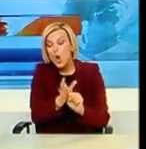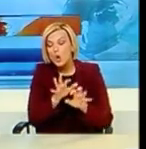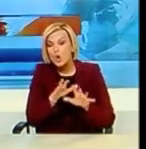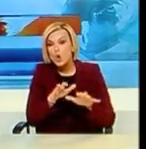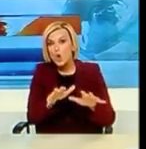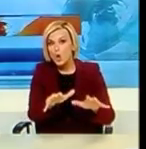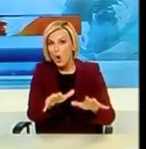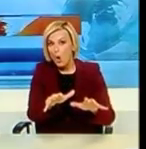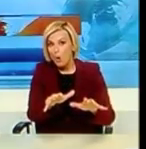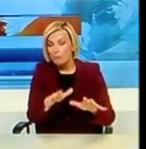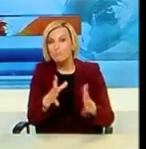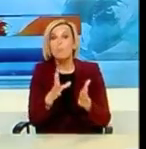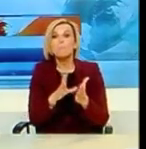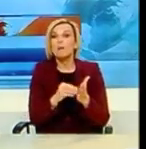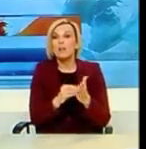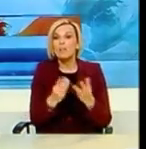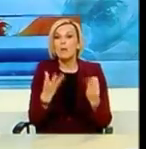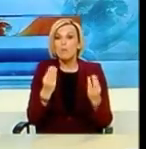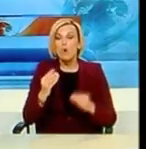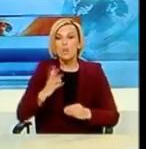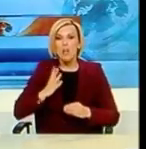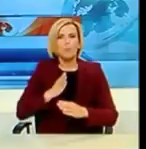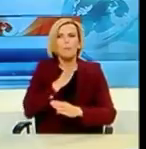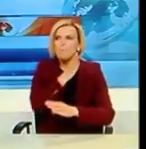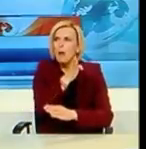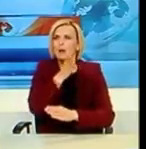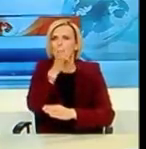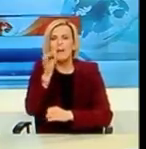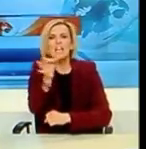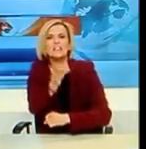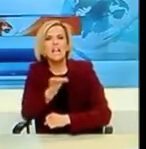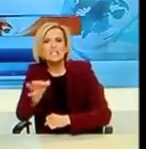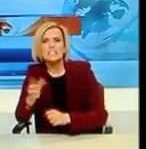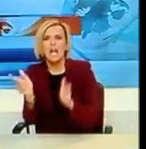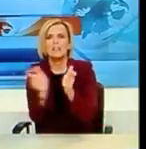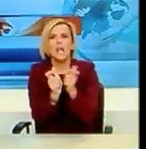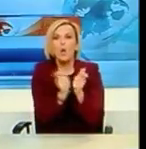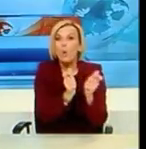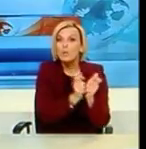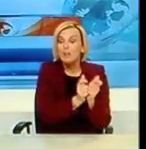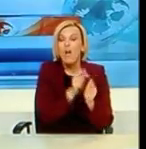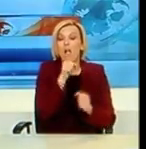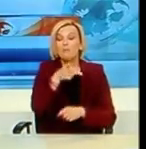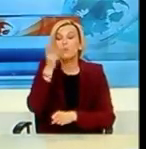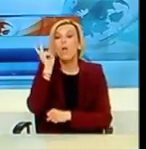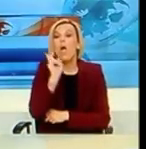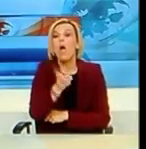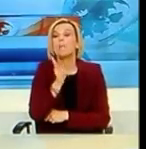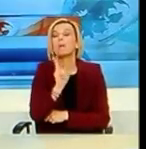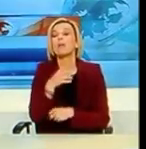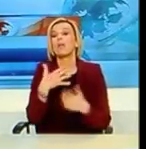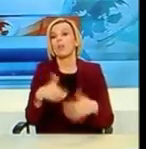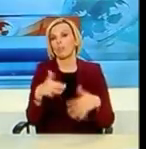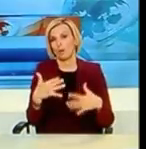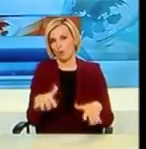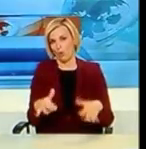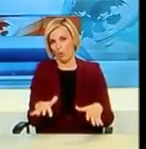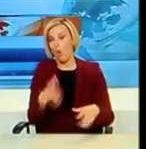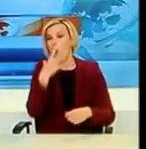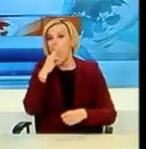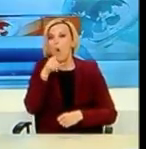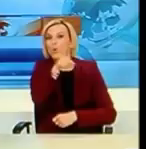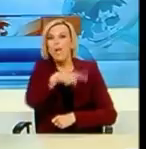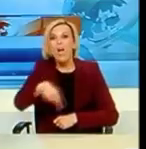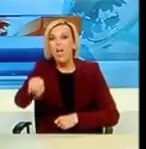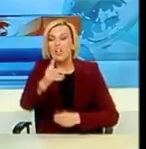προστατευθεί, τόσο πιο δύσκολη, αν όχι αδύνατη, θα είναι και η περίθαλψή του αν αρρωστήσει εκεί. Συμπολίτες